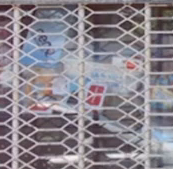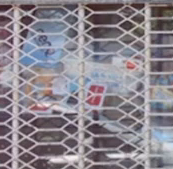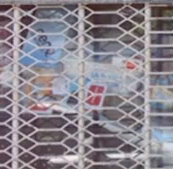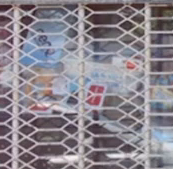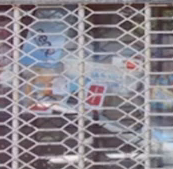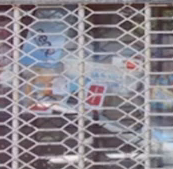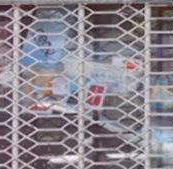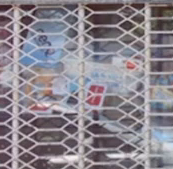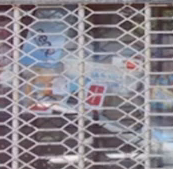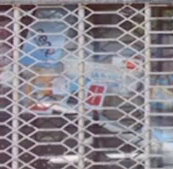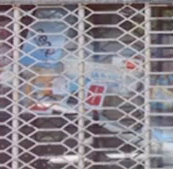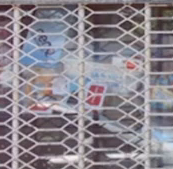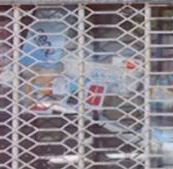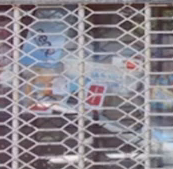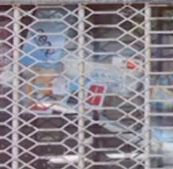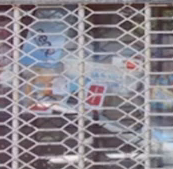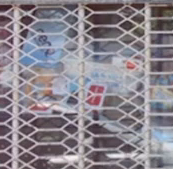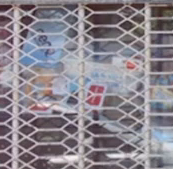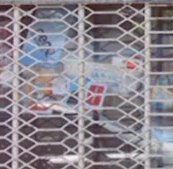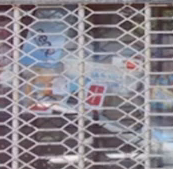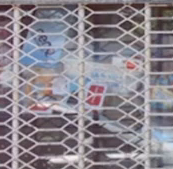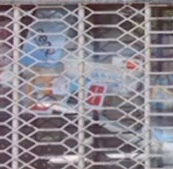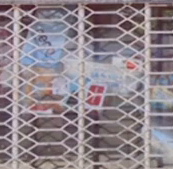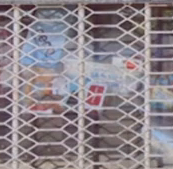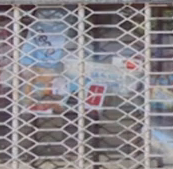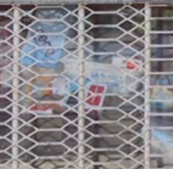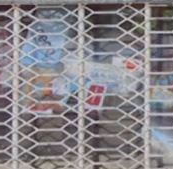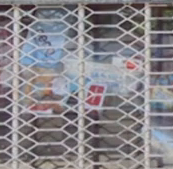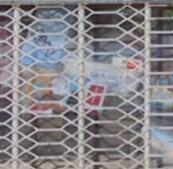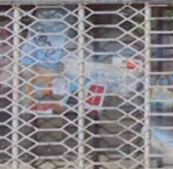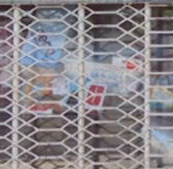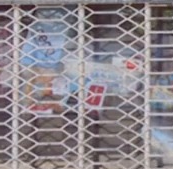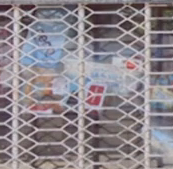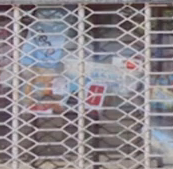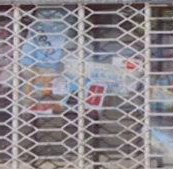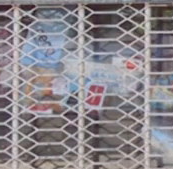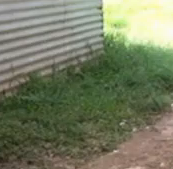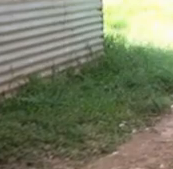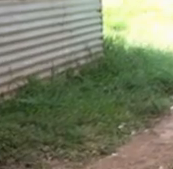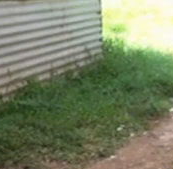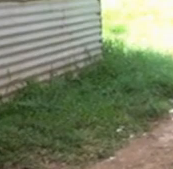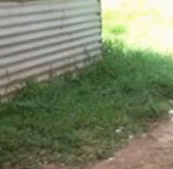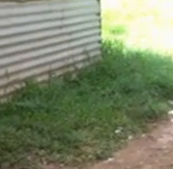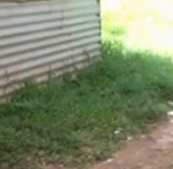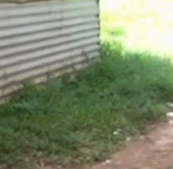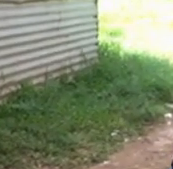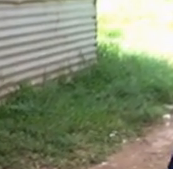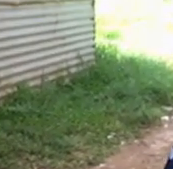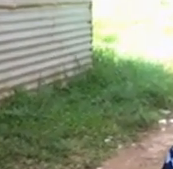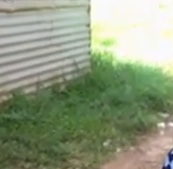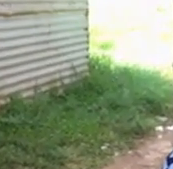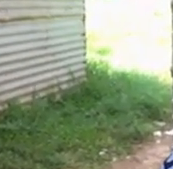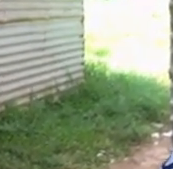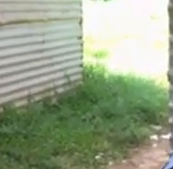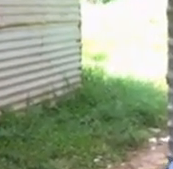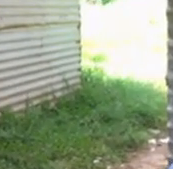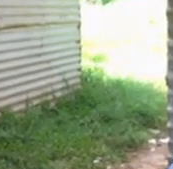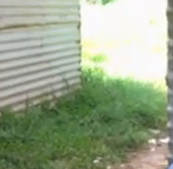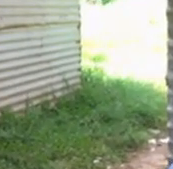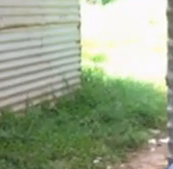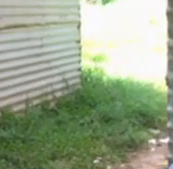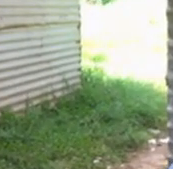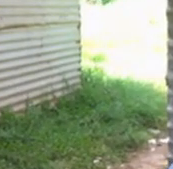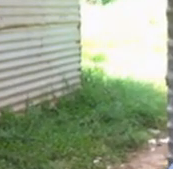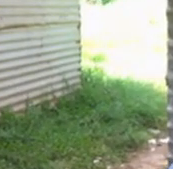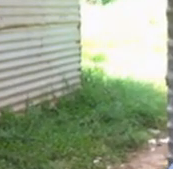है फिलहाल मैं रेडियो फीजी 2 हमेशा सुनता हूँ जो रेडियो फीजी 2 देश का धड़कन। मेरा नाम चंद्रा है मैं रकेती से बात